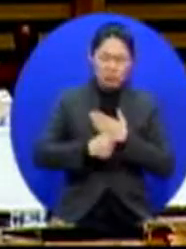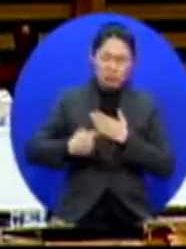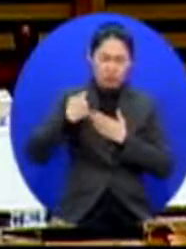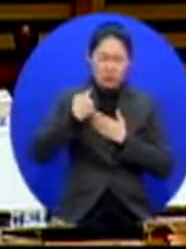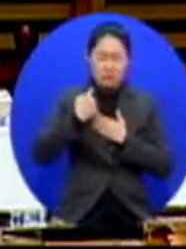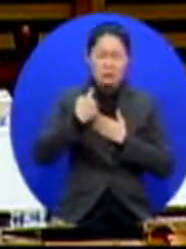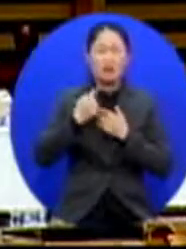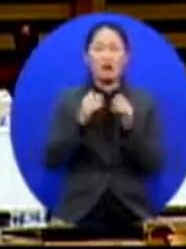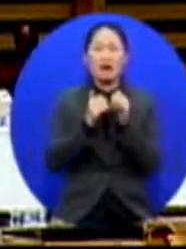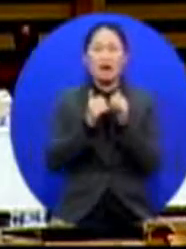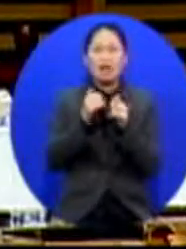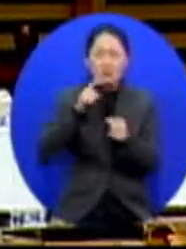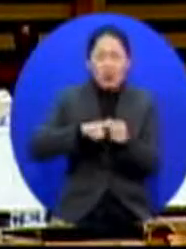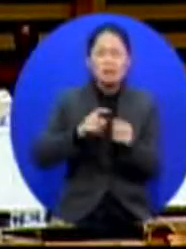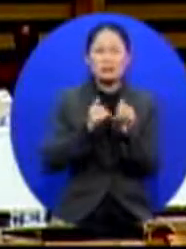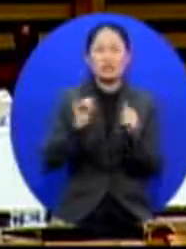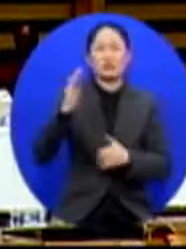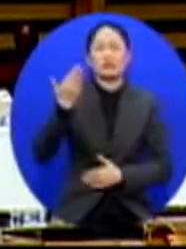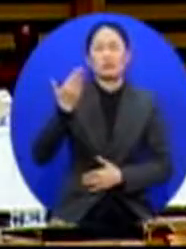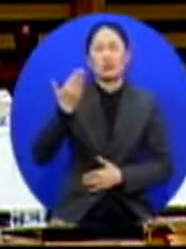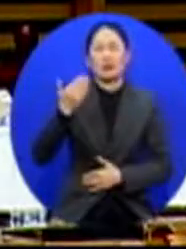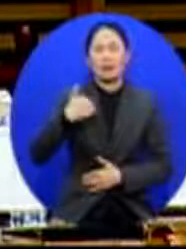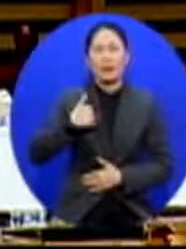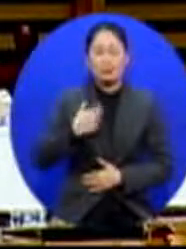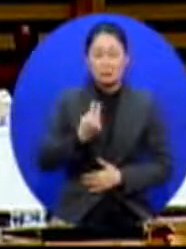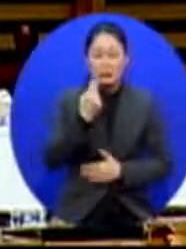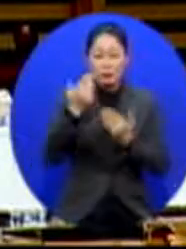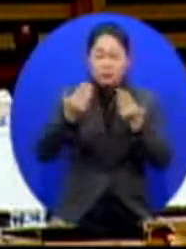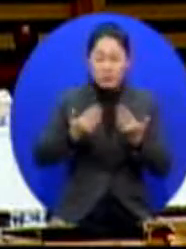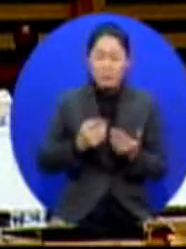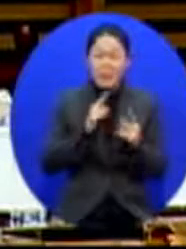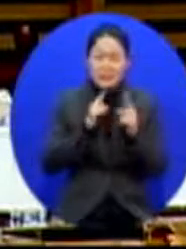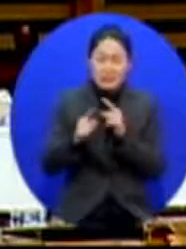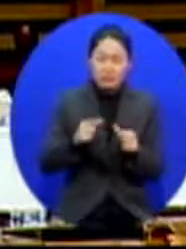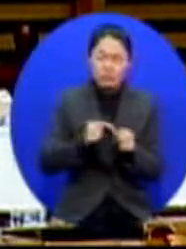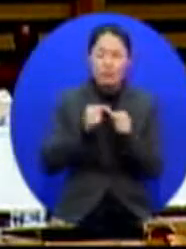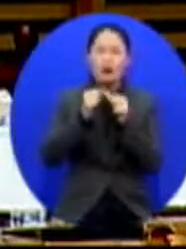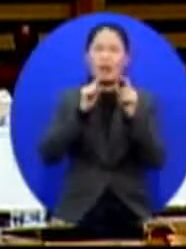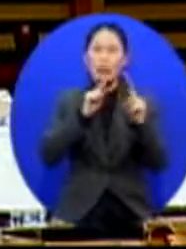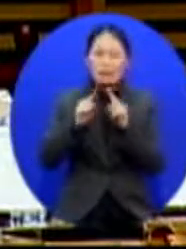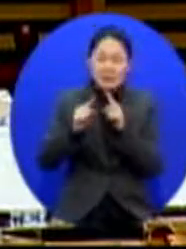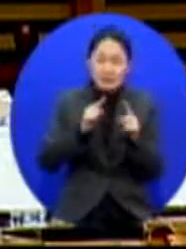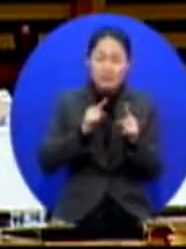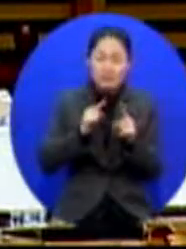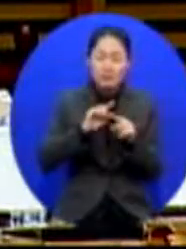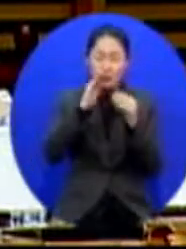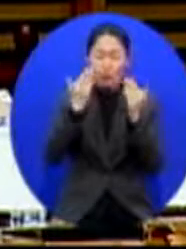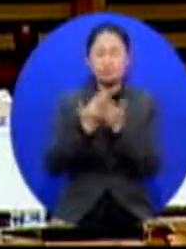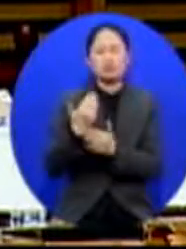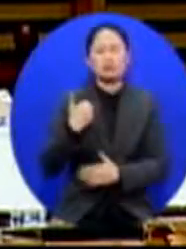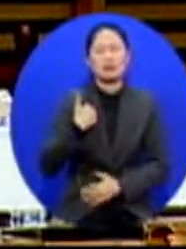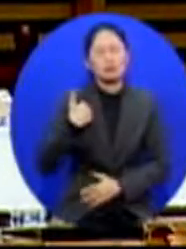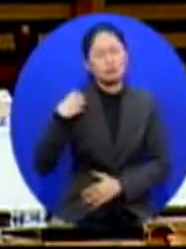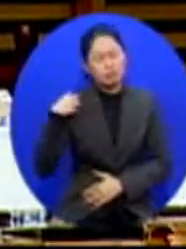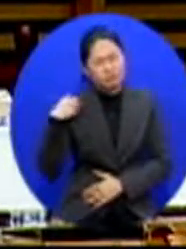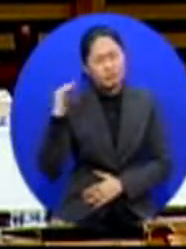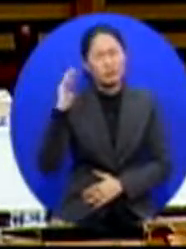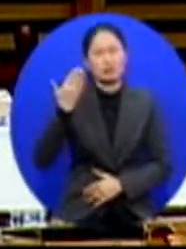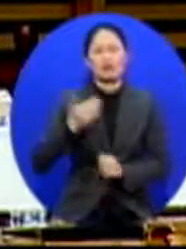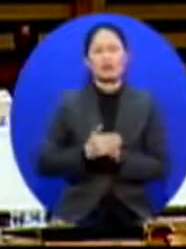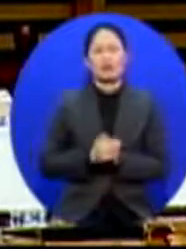사람이 됐구나 그러니까 나를 살리는 말씀 구원할 말씀 축복의 말씀이 다 부담스럽게 느껴지는